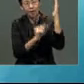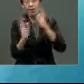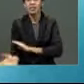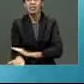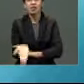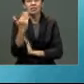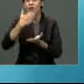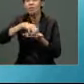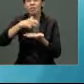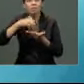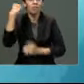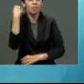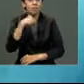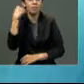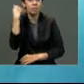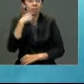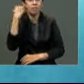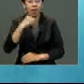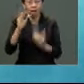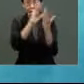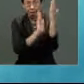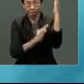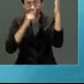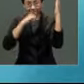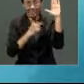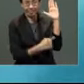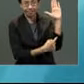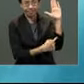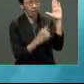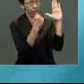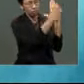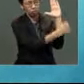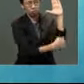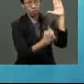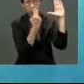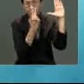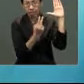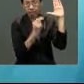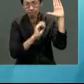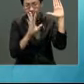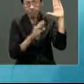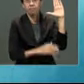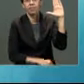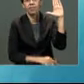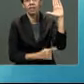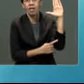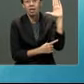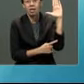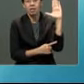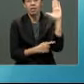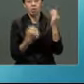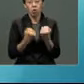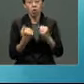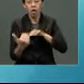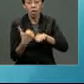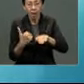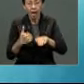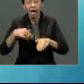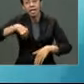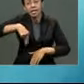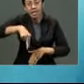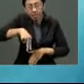ารายงานกันอย่างนี้ให้เห็นกันเลยนะครับว่าเราจัดการทั้งบกทั้งท